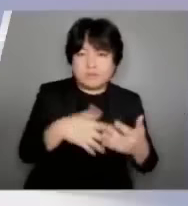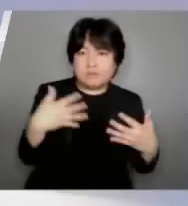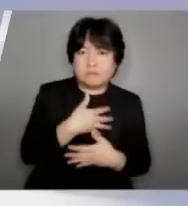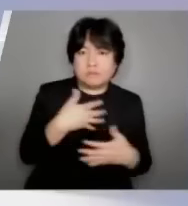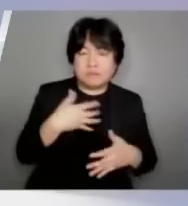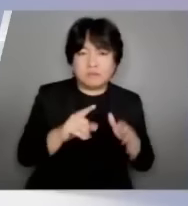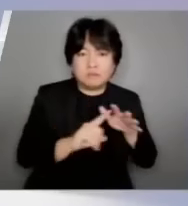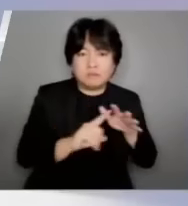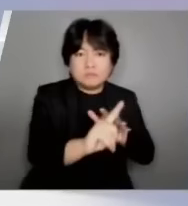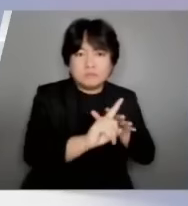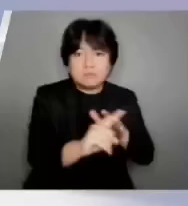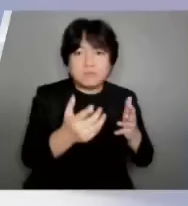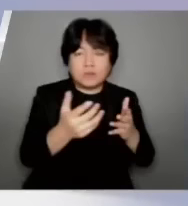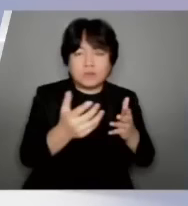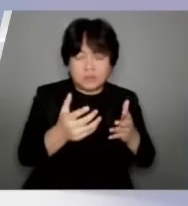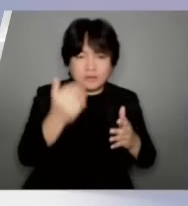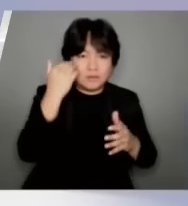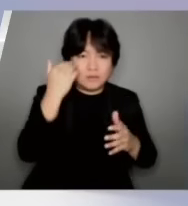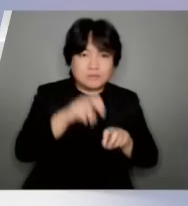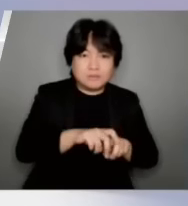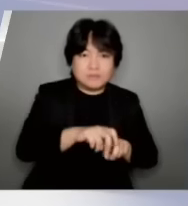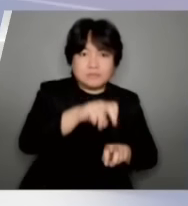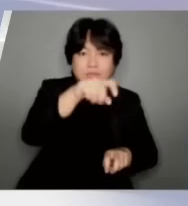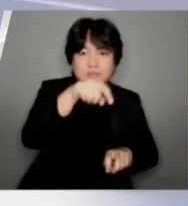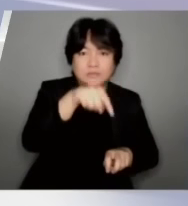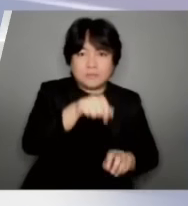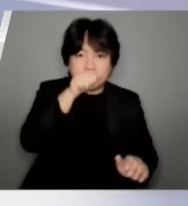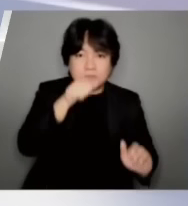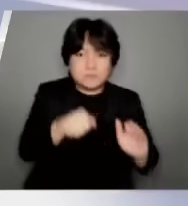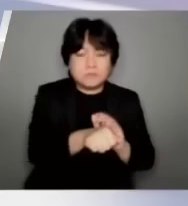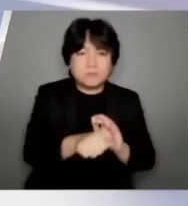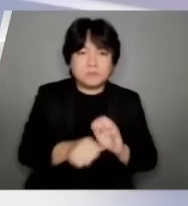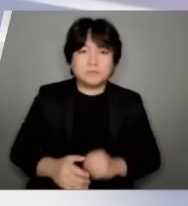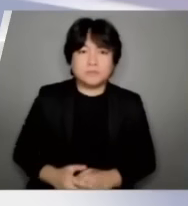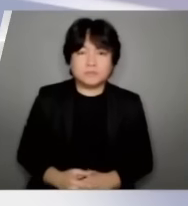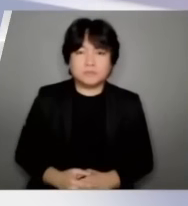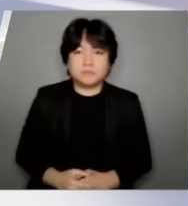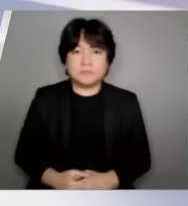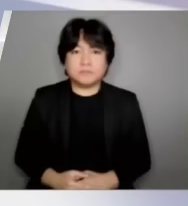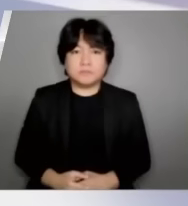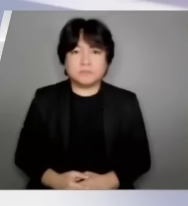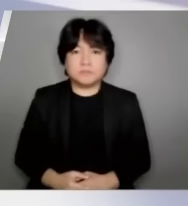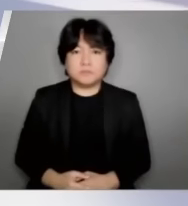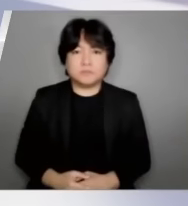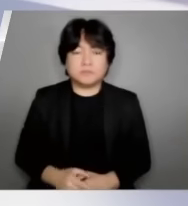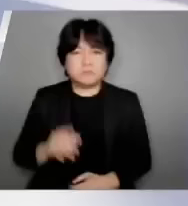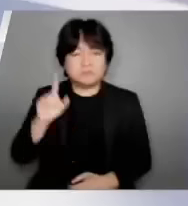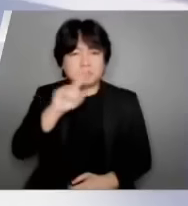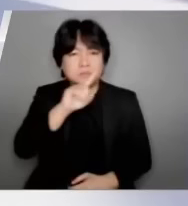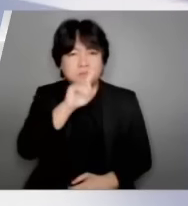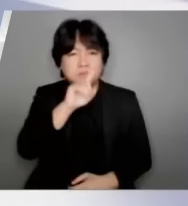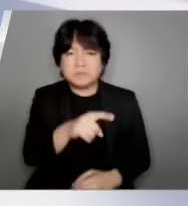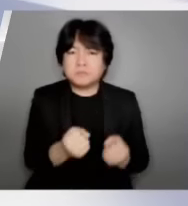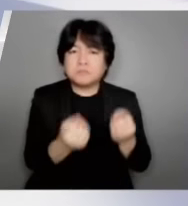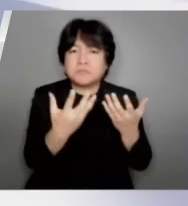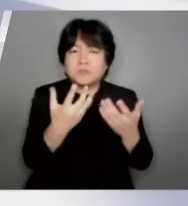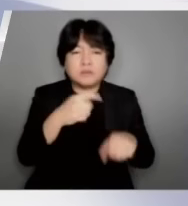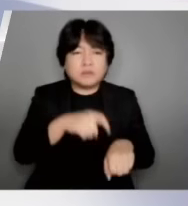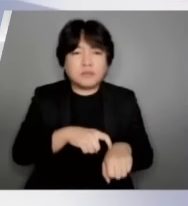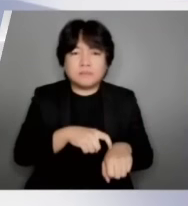hagdan. Nagtatago kami. Dyan yung pinaka-safe na area. Ilang beses na kayong binombo, sir? After kami tinamaan ng una,